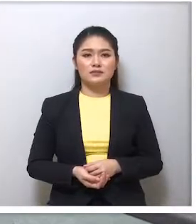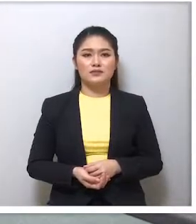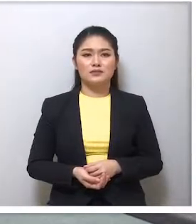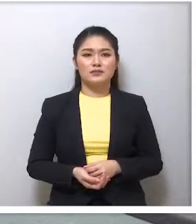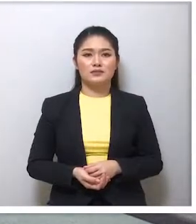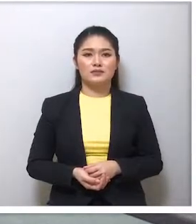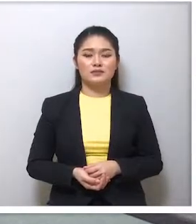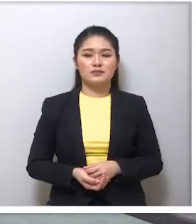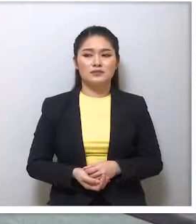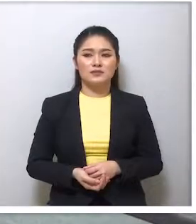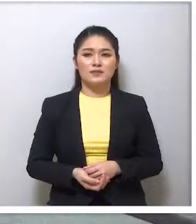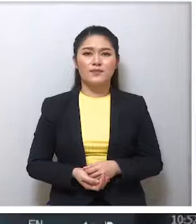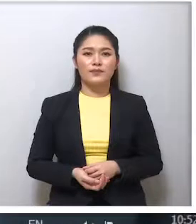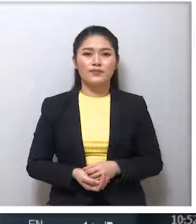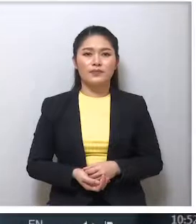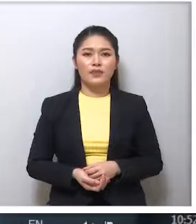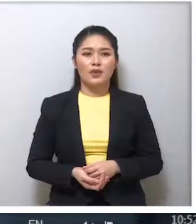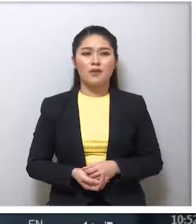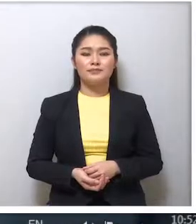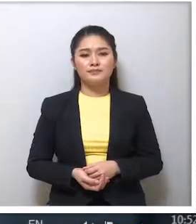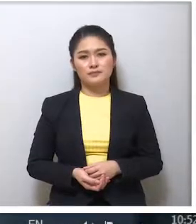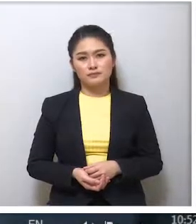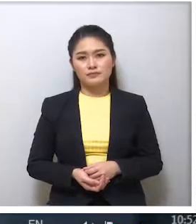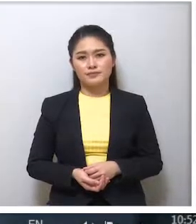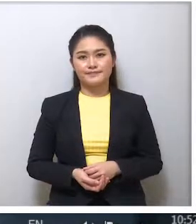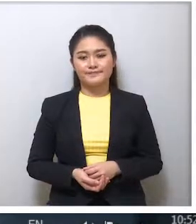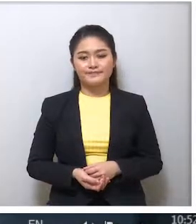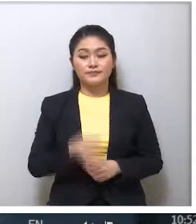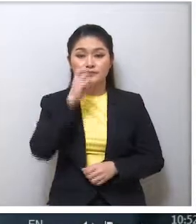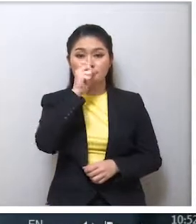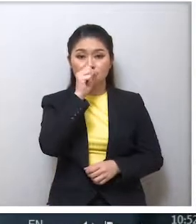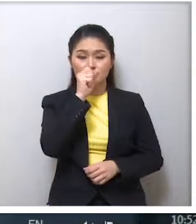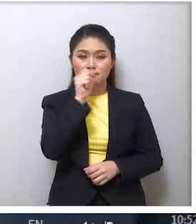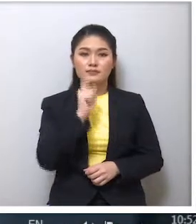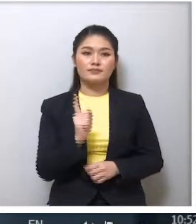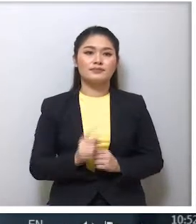ทีนี้เราก็ลอง